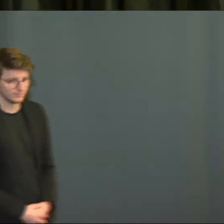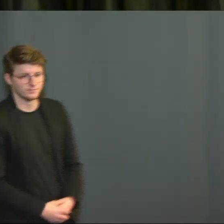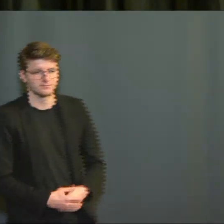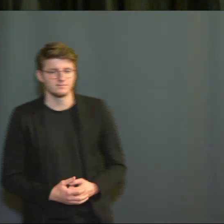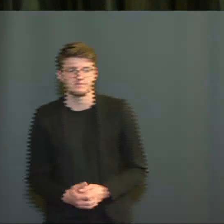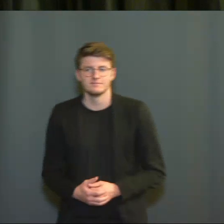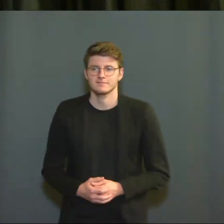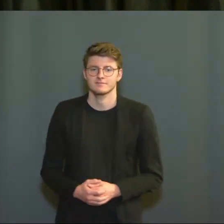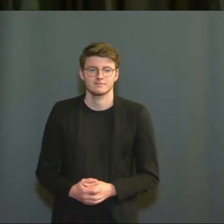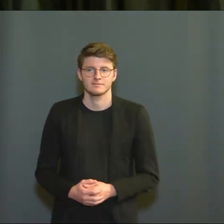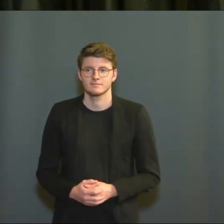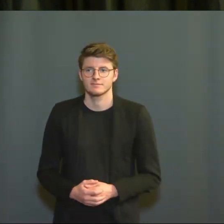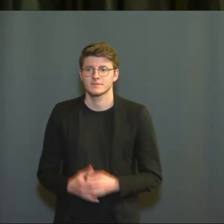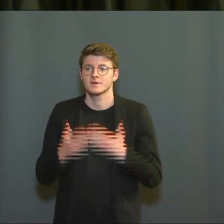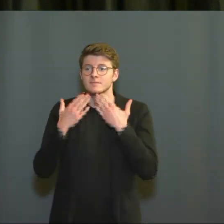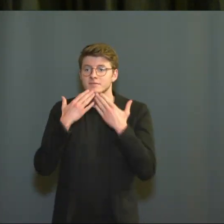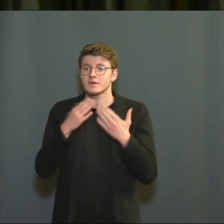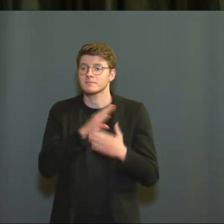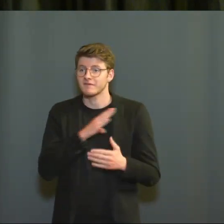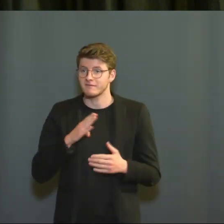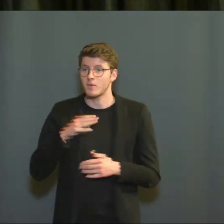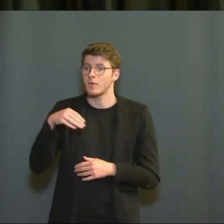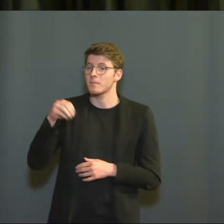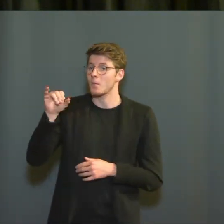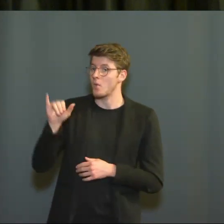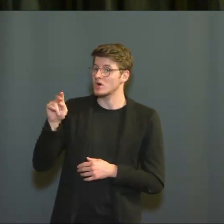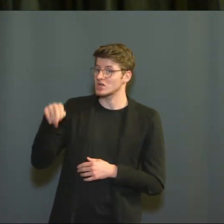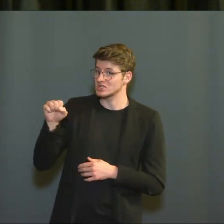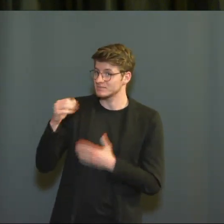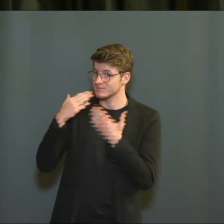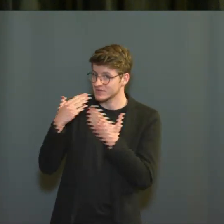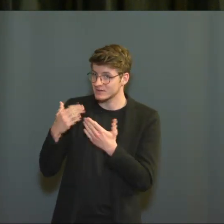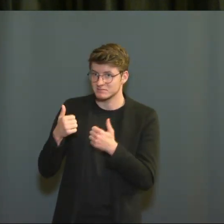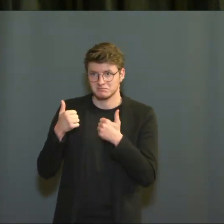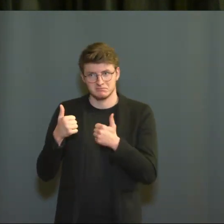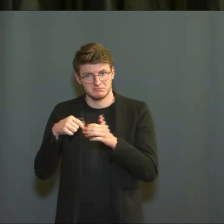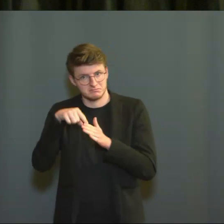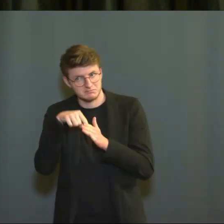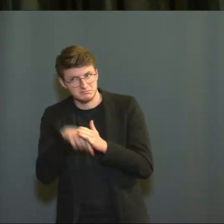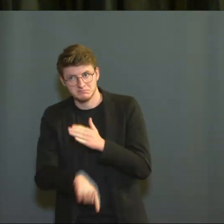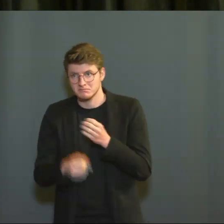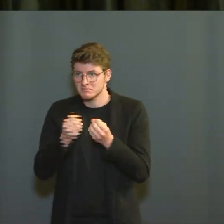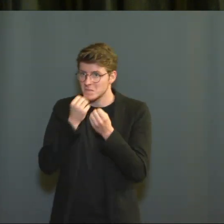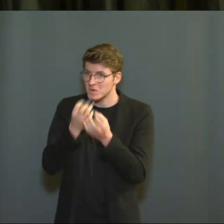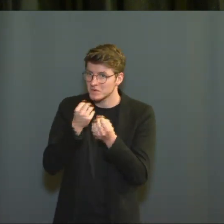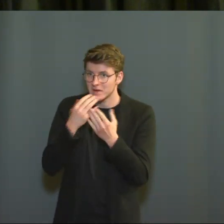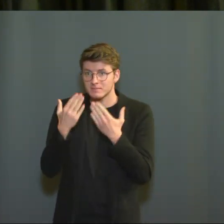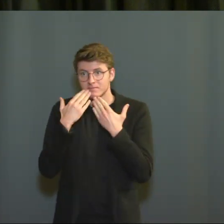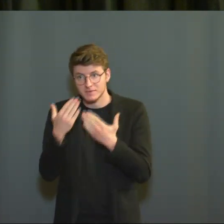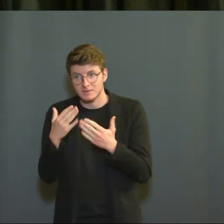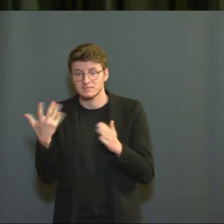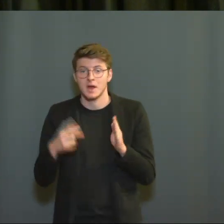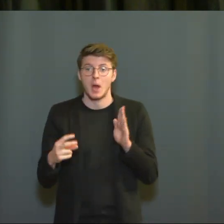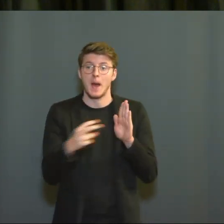Ik bedank mevrouw Moijkens voor deze zeer heldere en volledige toelichting. De applicatie CoronaAlert is